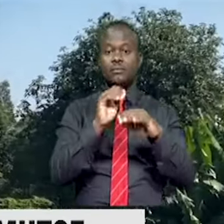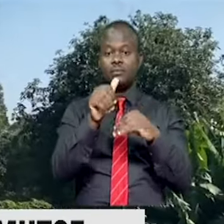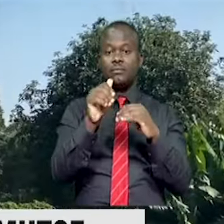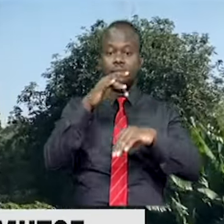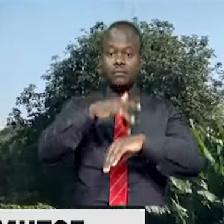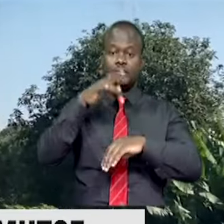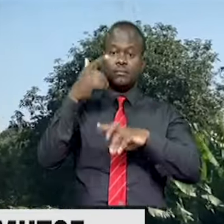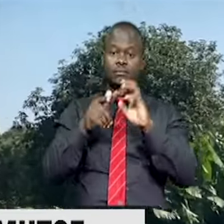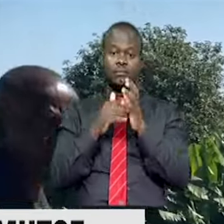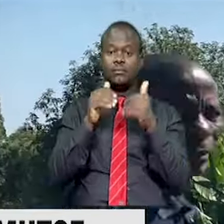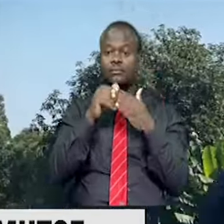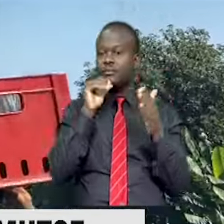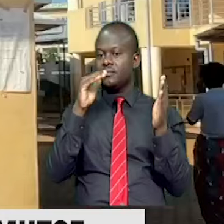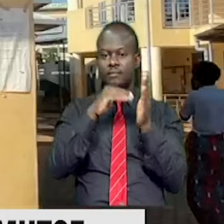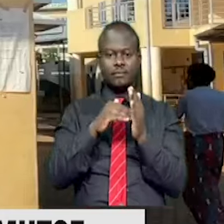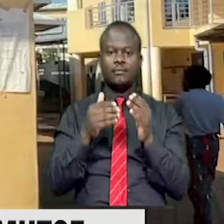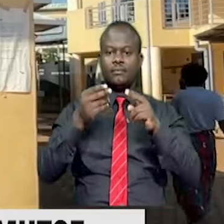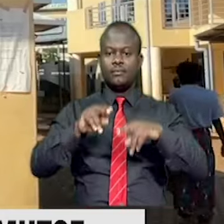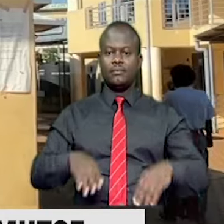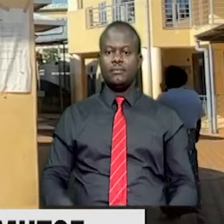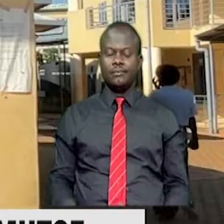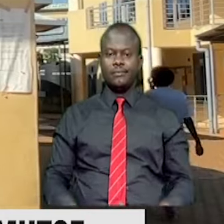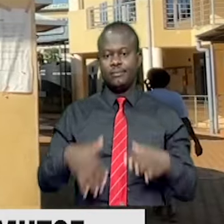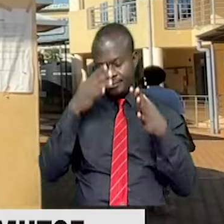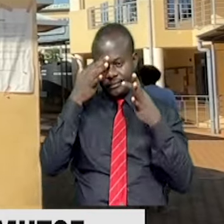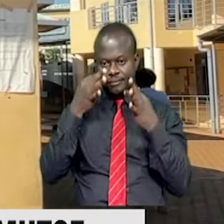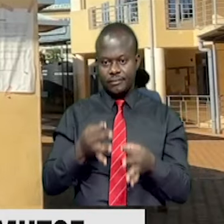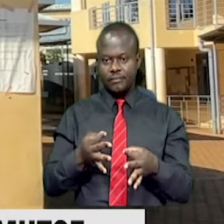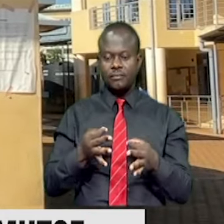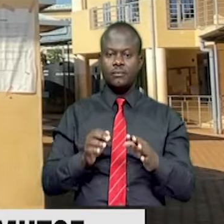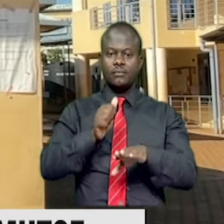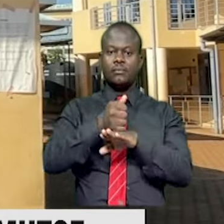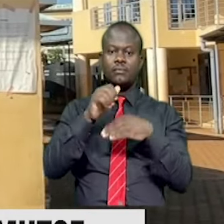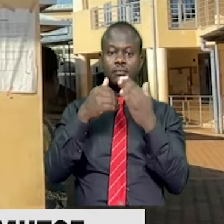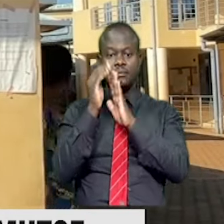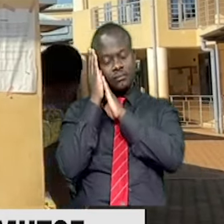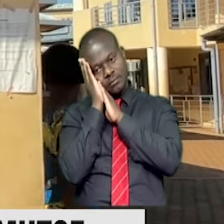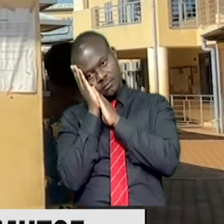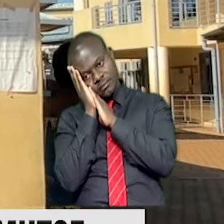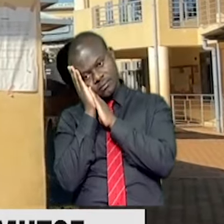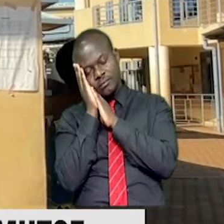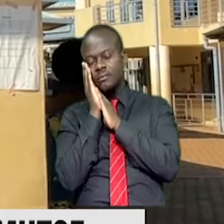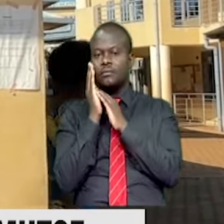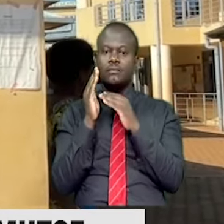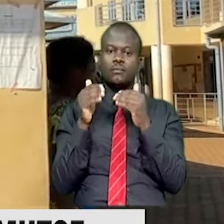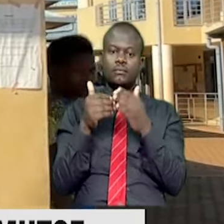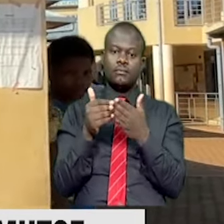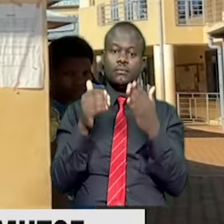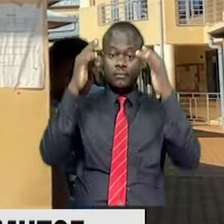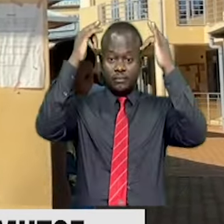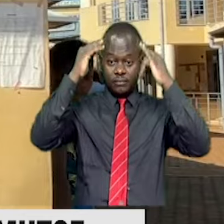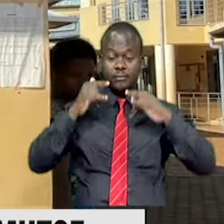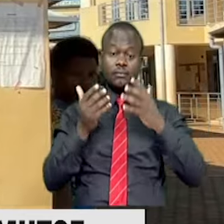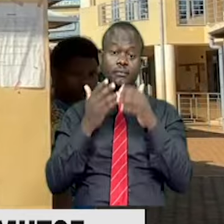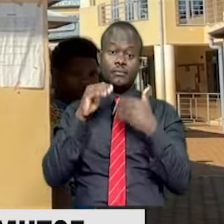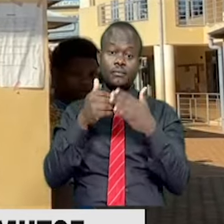byabakozeho ariko ngo ntizongera kubaca muri humye nafashe ingamba ko umva kuri aya nzitiramubu rero byose